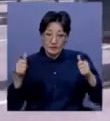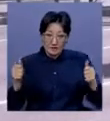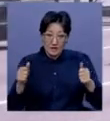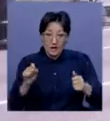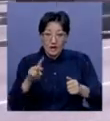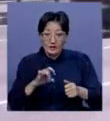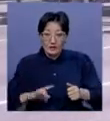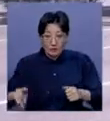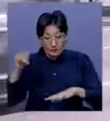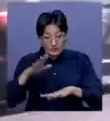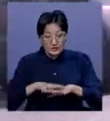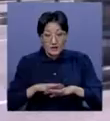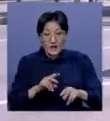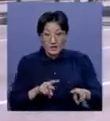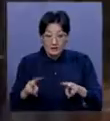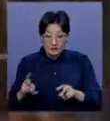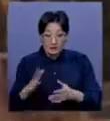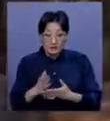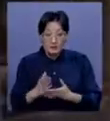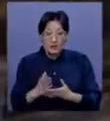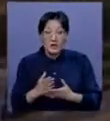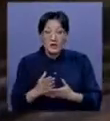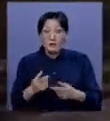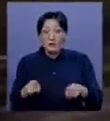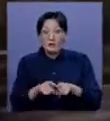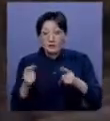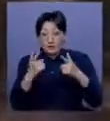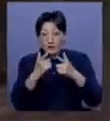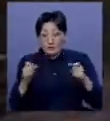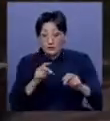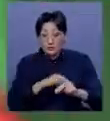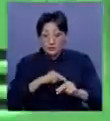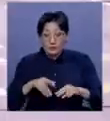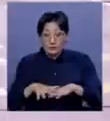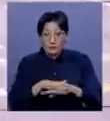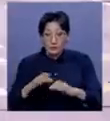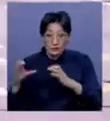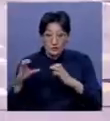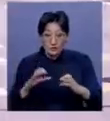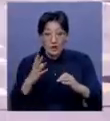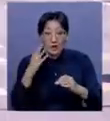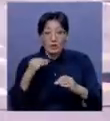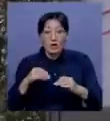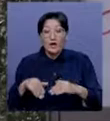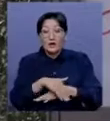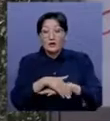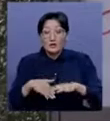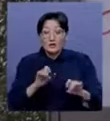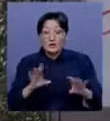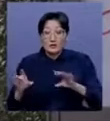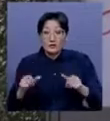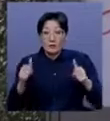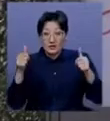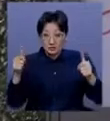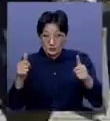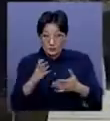Алатау ауданының әкімшілігі қадағалауына алып отыр. Одан өзге мұндай ақпараттандыру жұмыстары қоғамдық көліктер мен Алматы көшелеріндегі жарнамалық